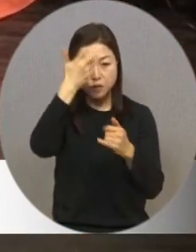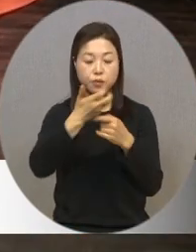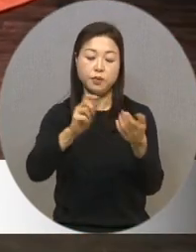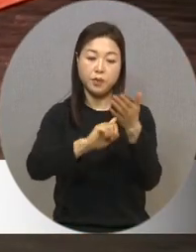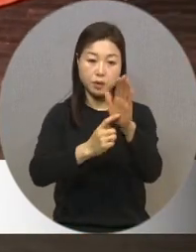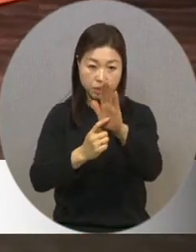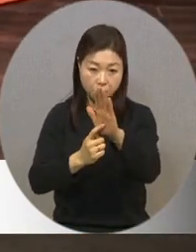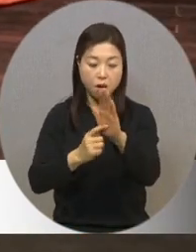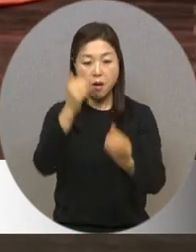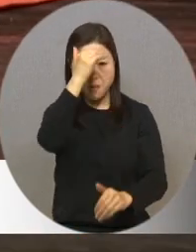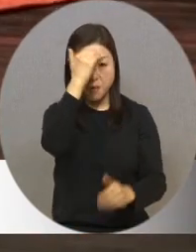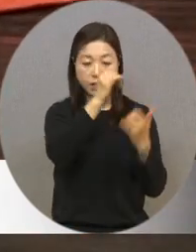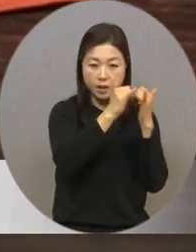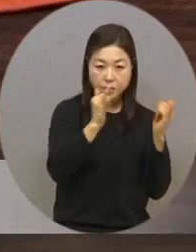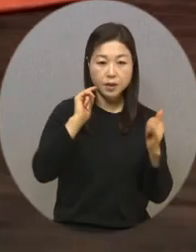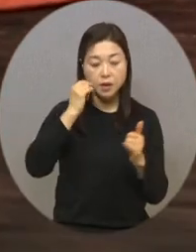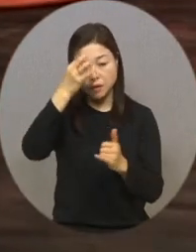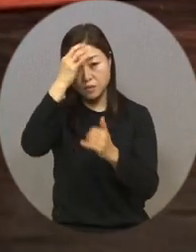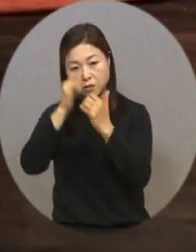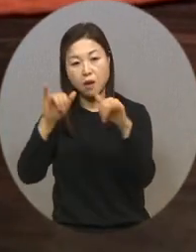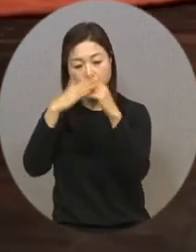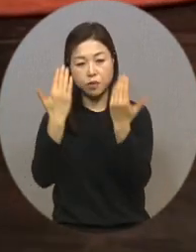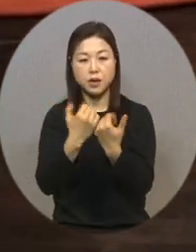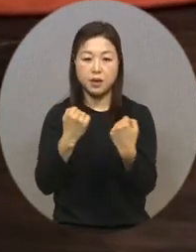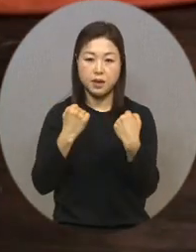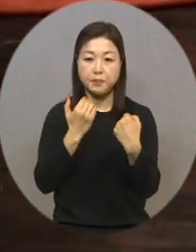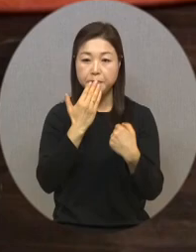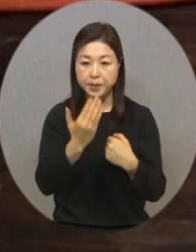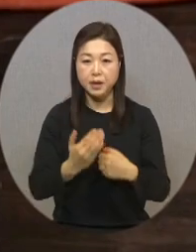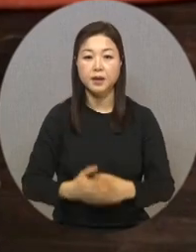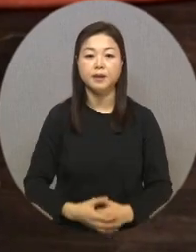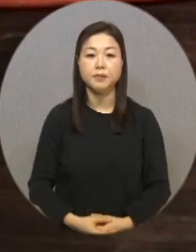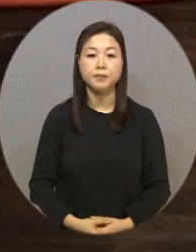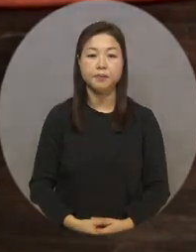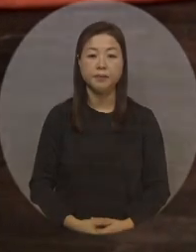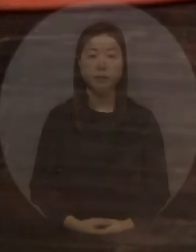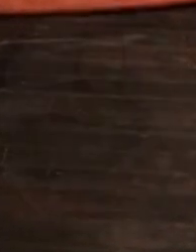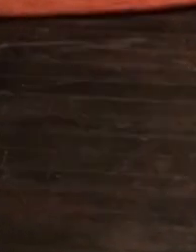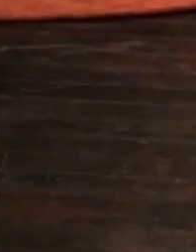관객에게도 예술가에게도 힘이 됩니다. 복지TV 경기방송 정운선입니다.